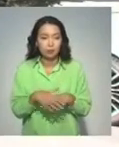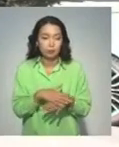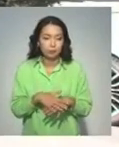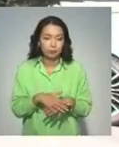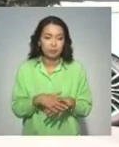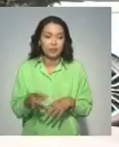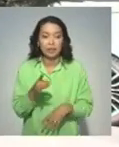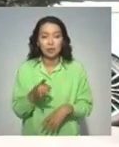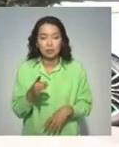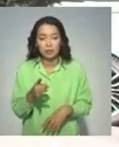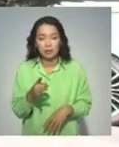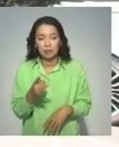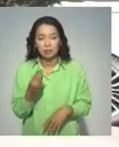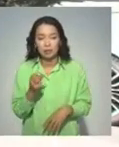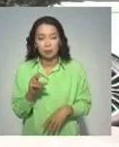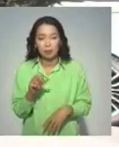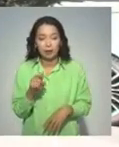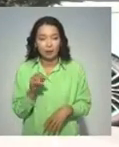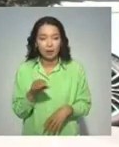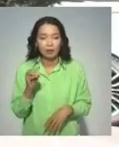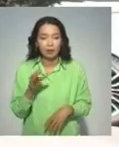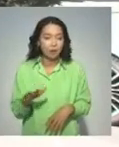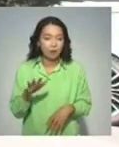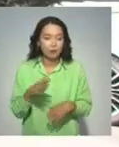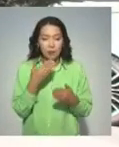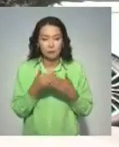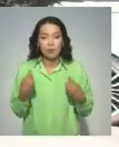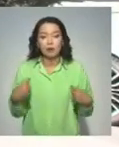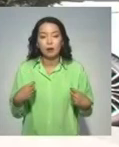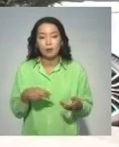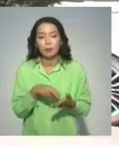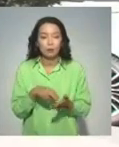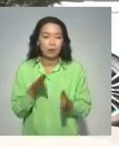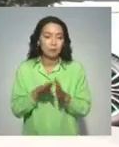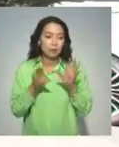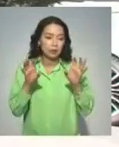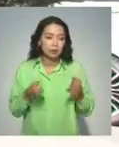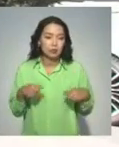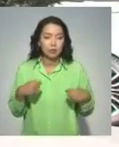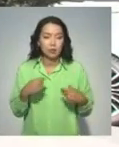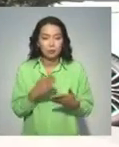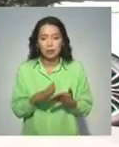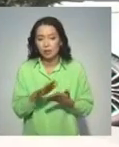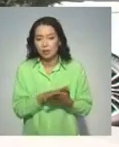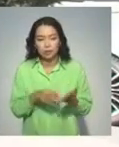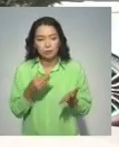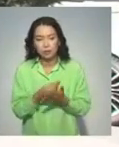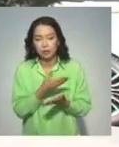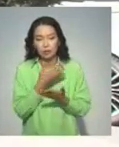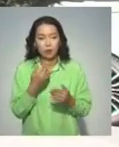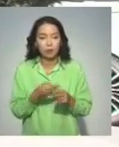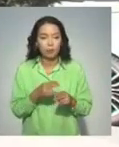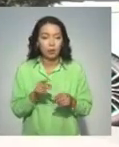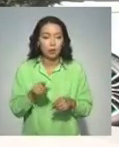Шапағаты Шапағат Евразия сауда орындарының алдында тұрған саудагерлер заңсыз сауда жасайды, ешқандай ақша төлемейді. Бұл өз